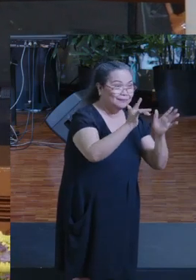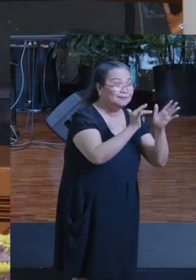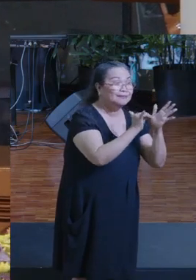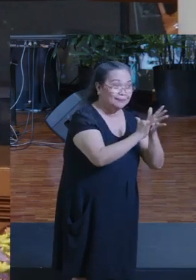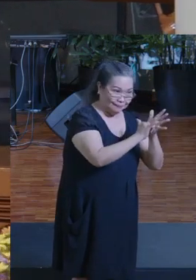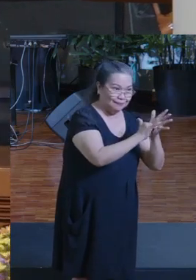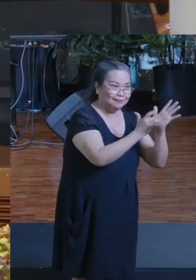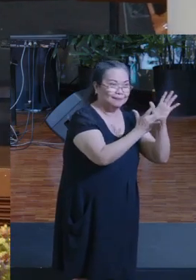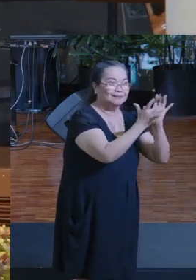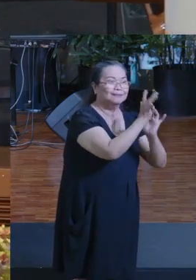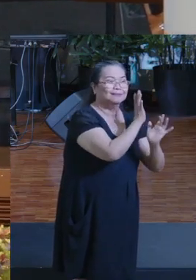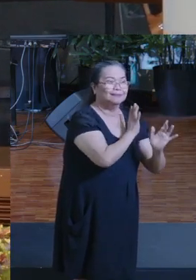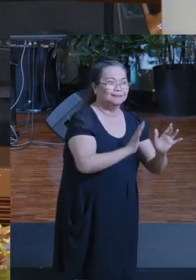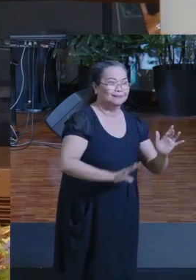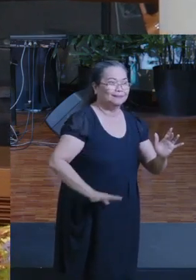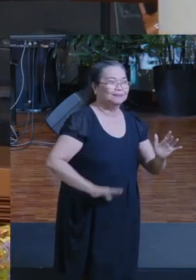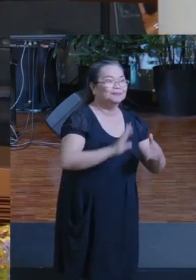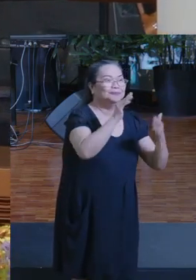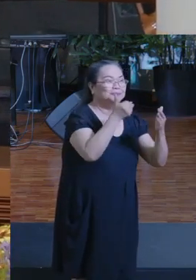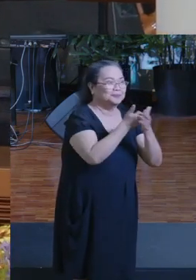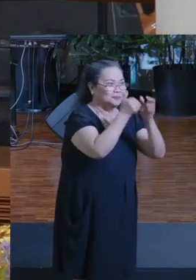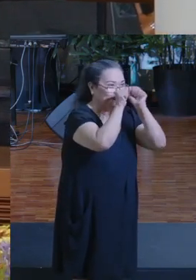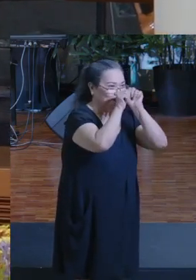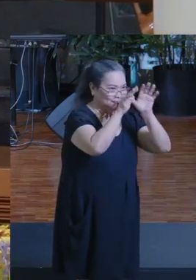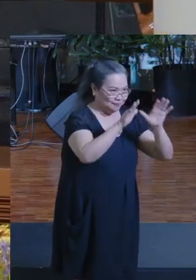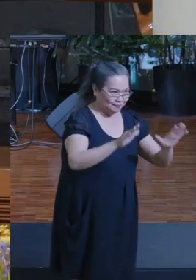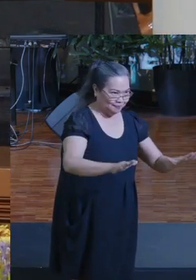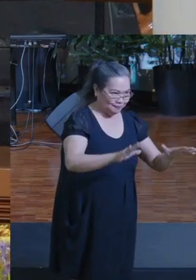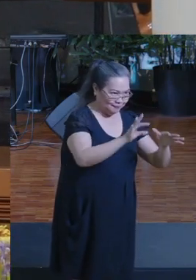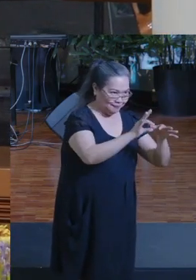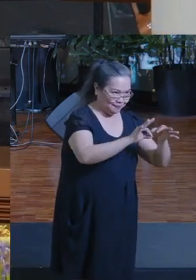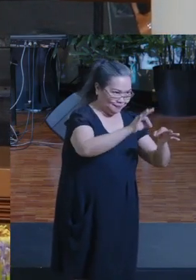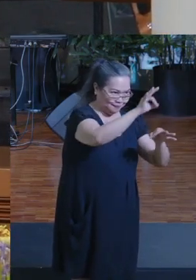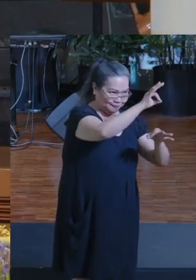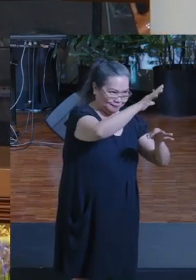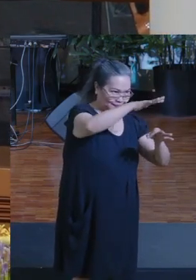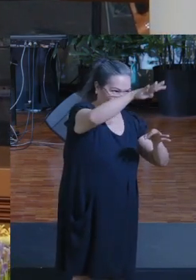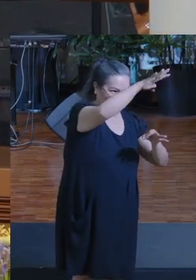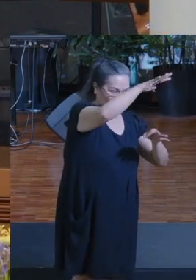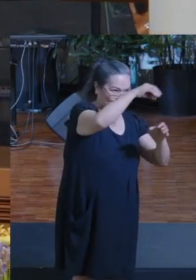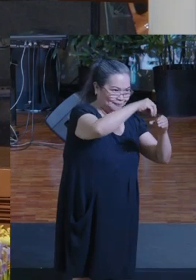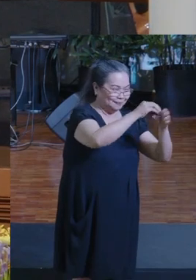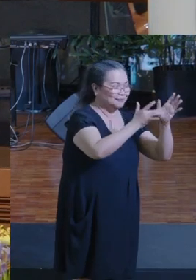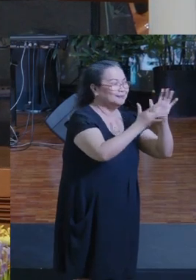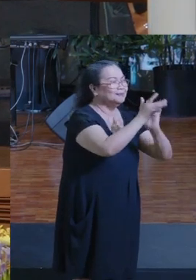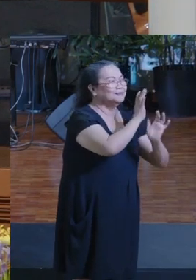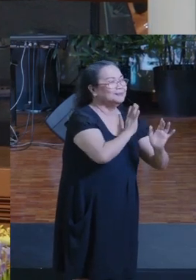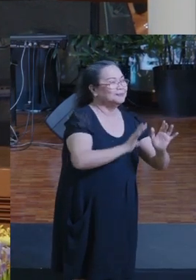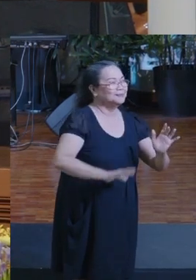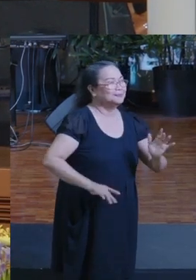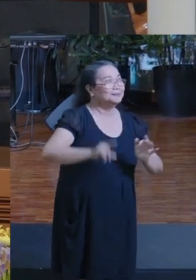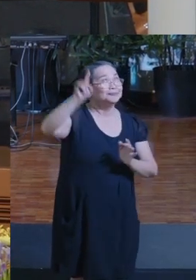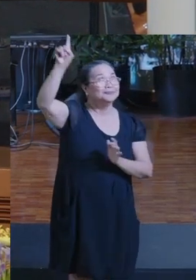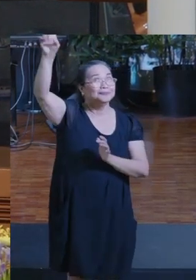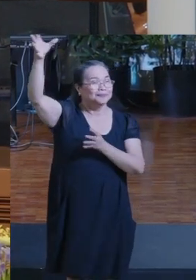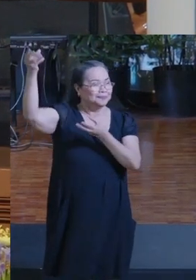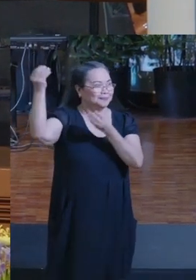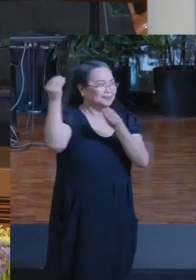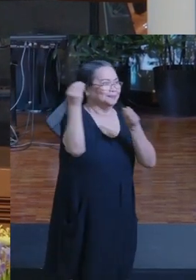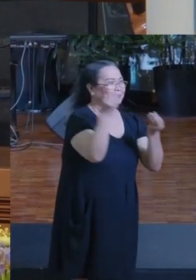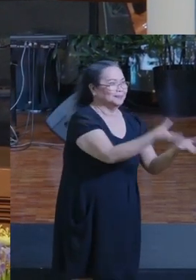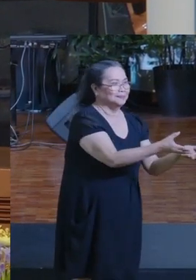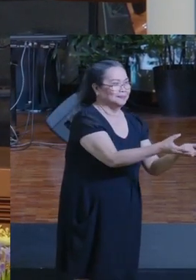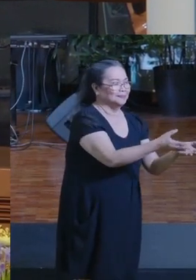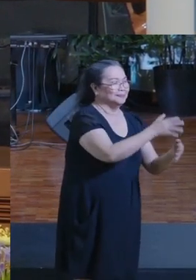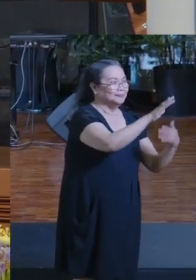Christ. Lahat ng blessings in the spiritual realms, in Christ Jesus, binigay ng Panginoong Diyos.